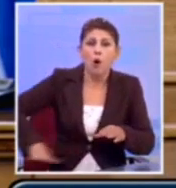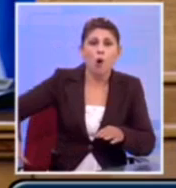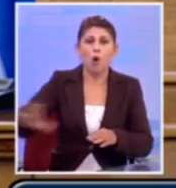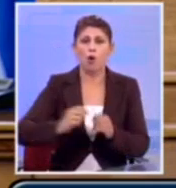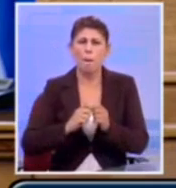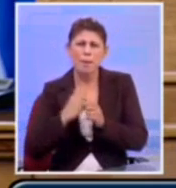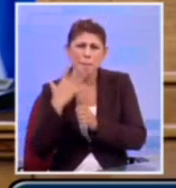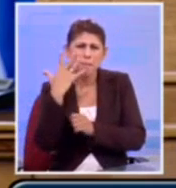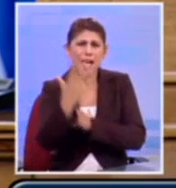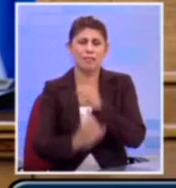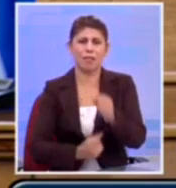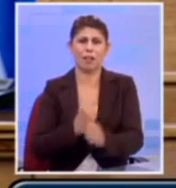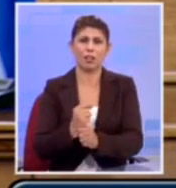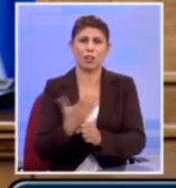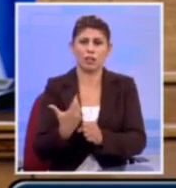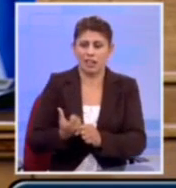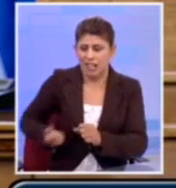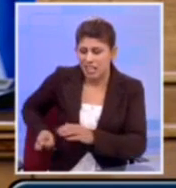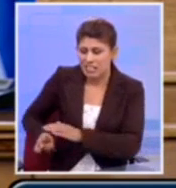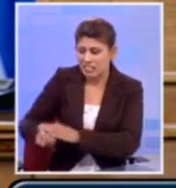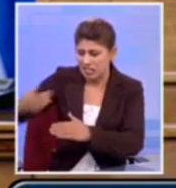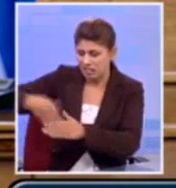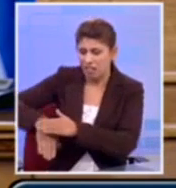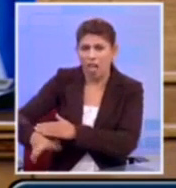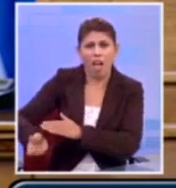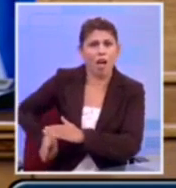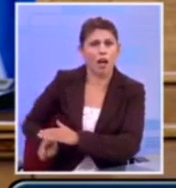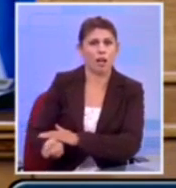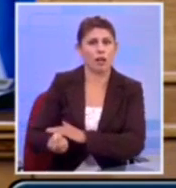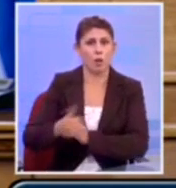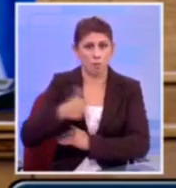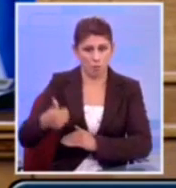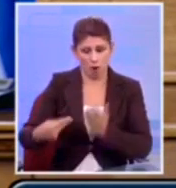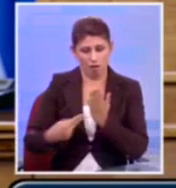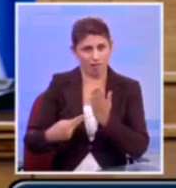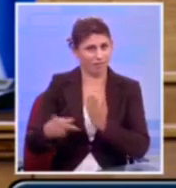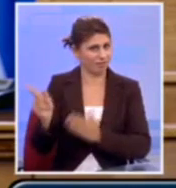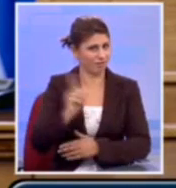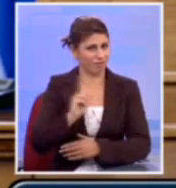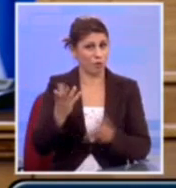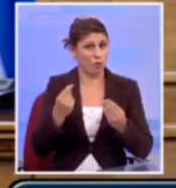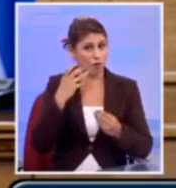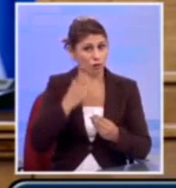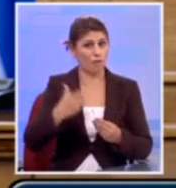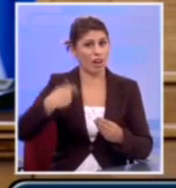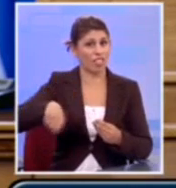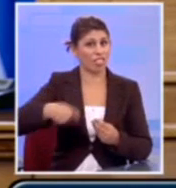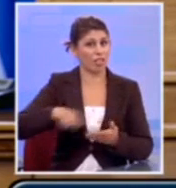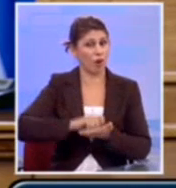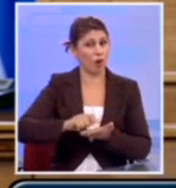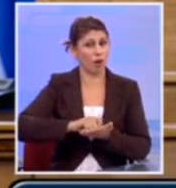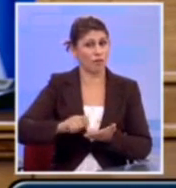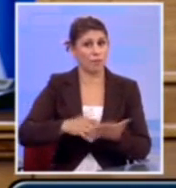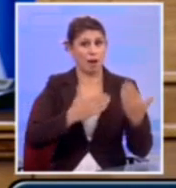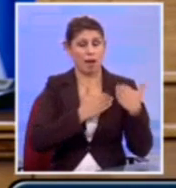επί 5 χρόνια κρατούσαν στα συρτάρια τους όχι μόνο στικάκια, αλλά σοβαρές δικογραφίες, οι οποίες με ευθύνη